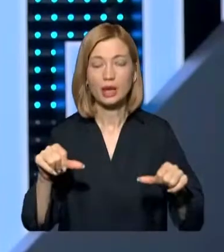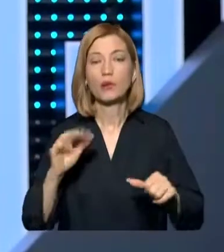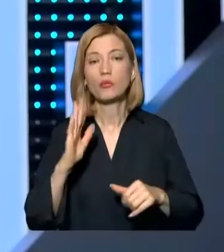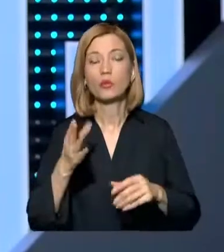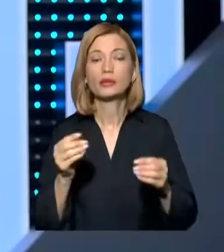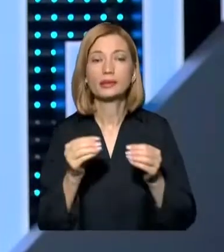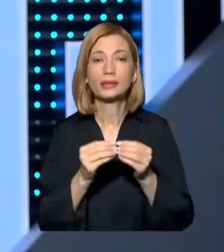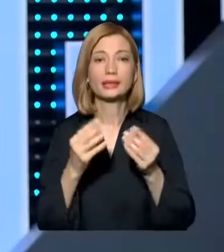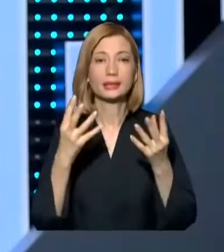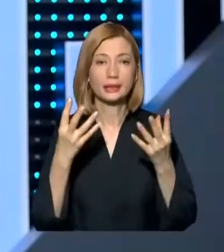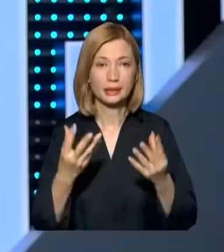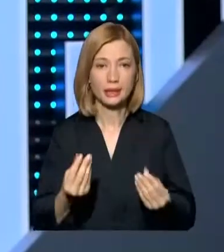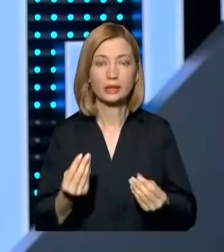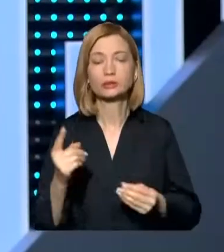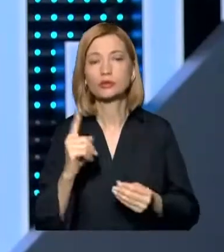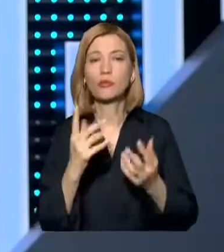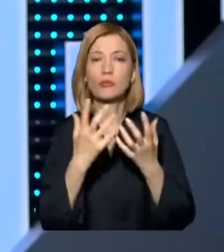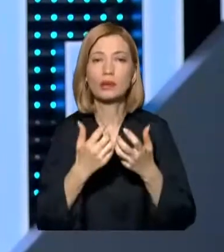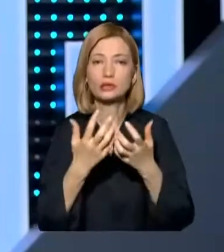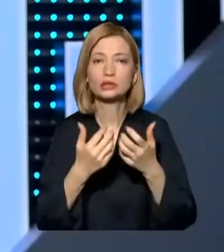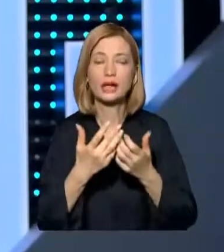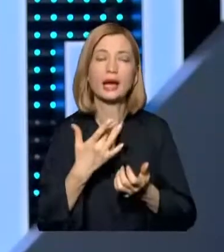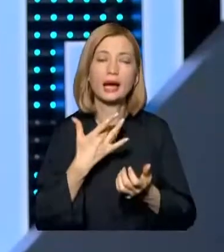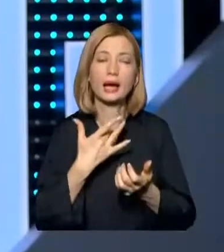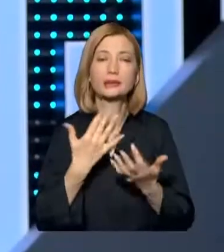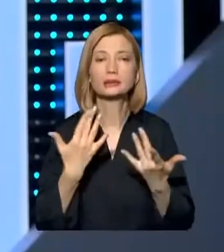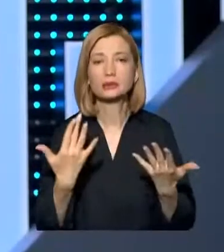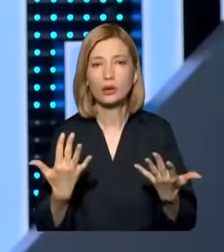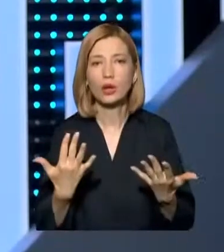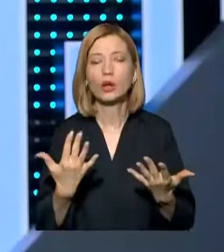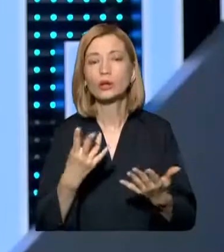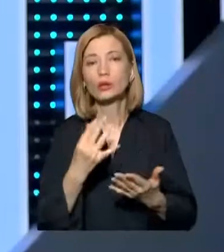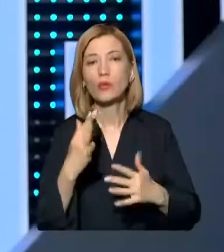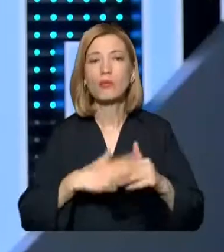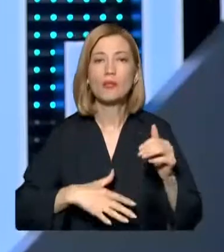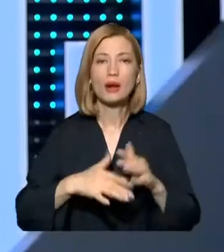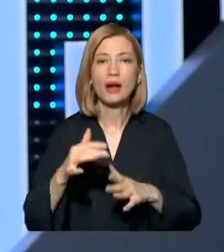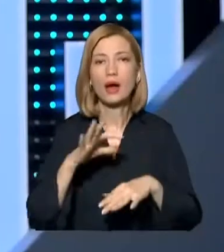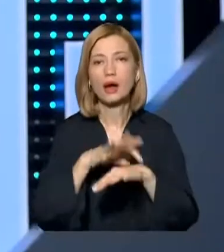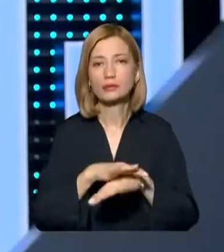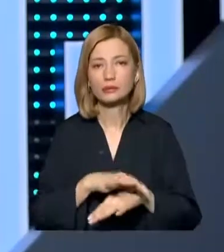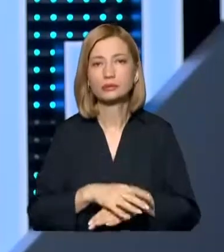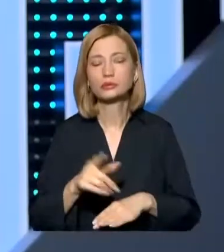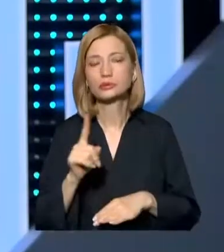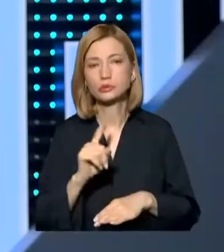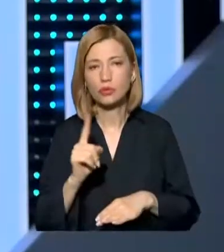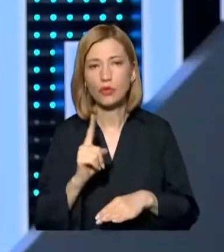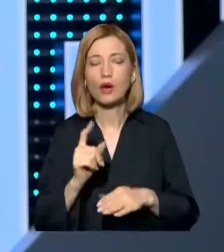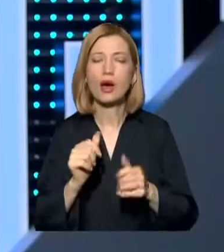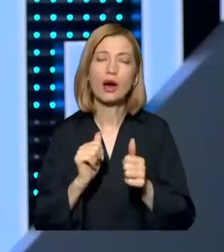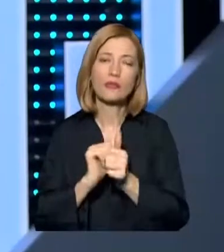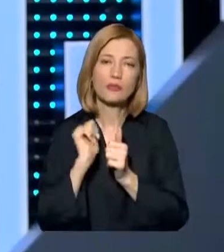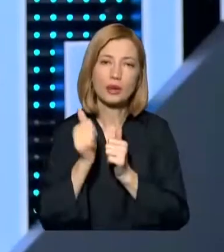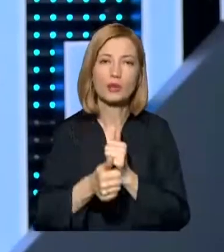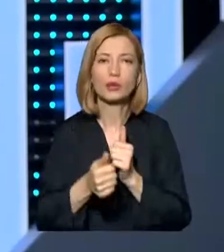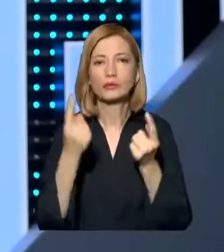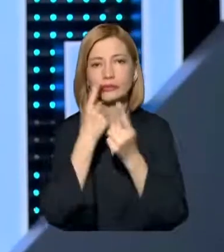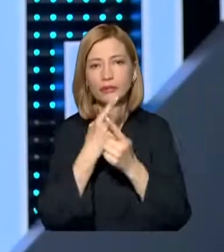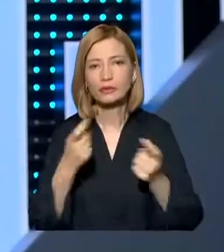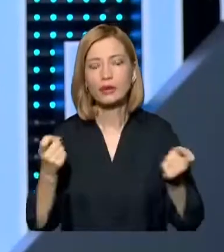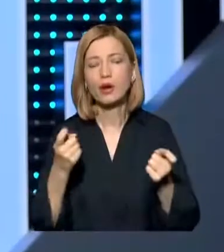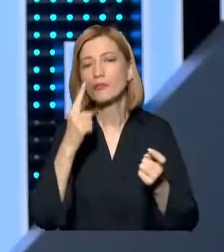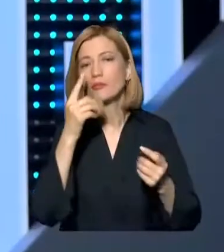распоряжении будет 10 дней, чтобы подсчитать голоса. Но, как показывает практика, результаты озвучиваются намного раньше. Что нас